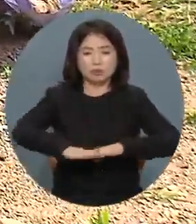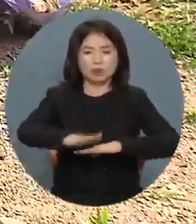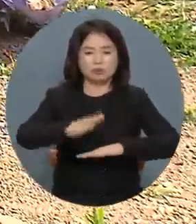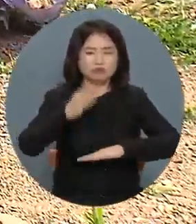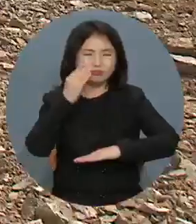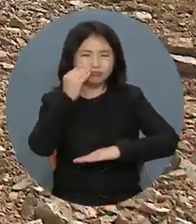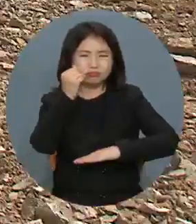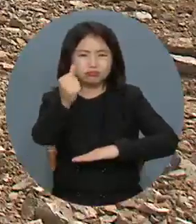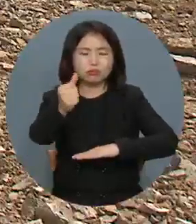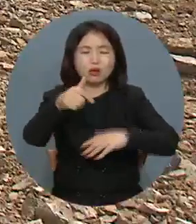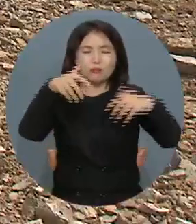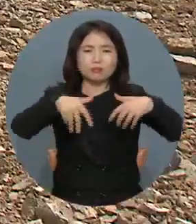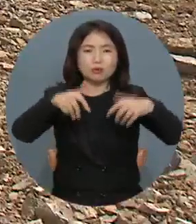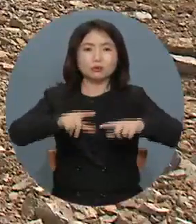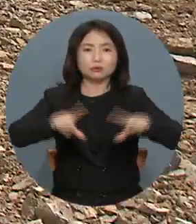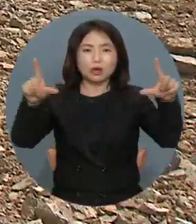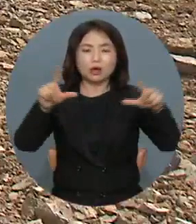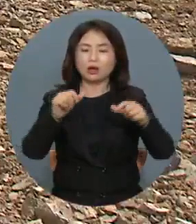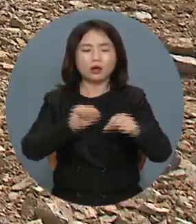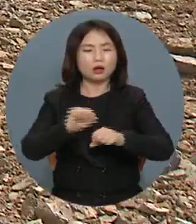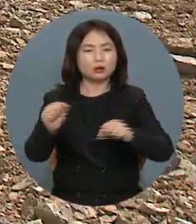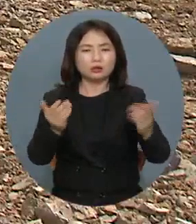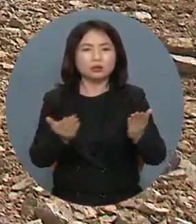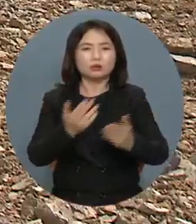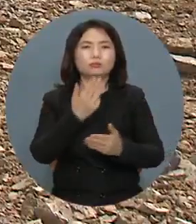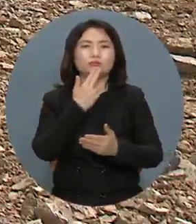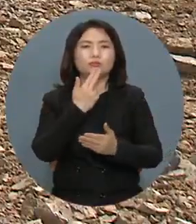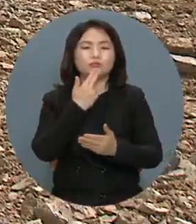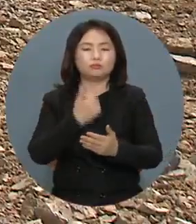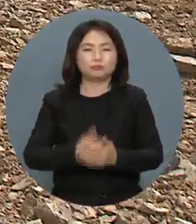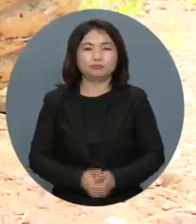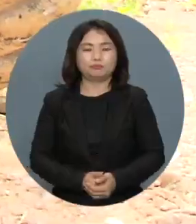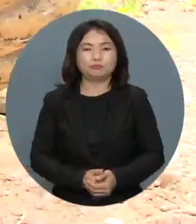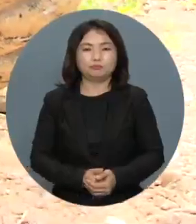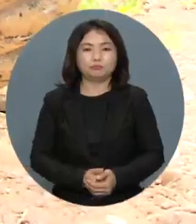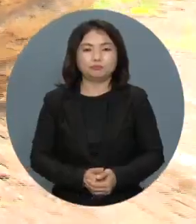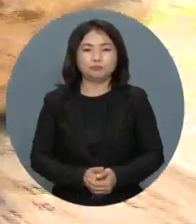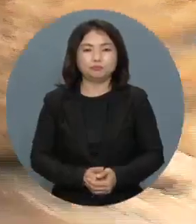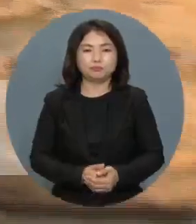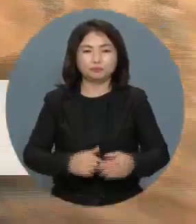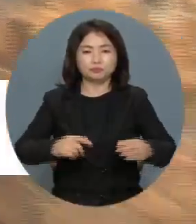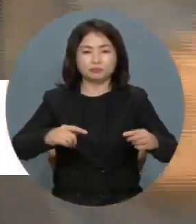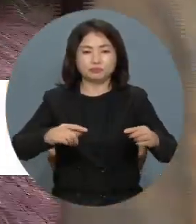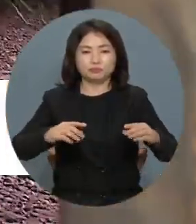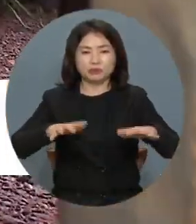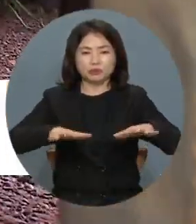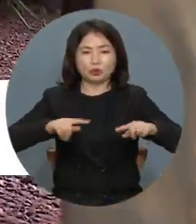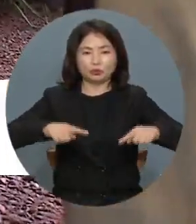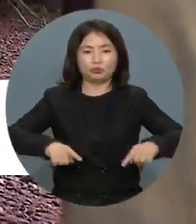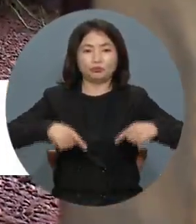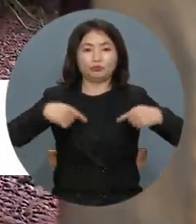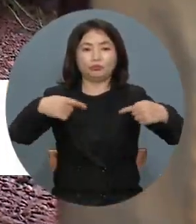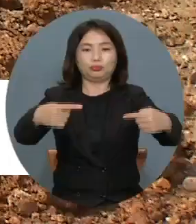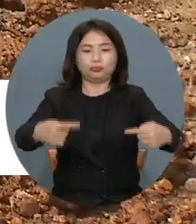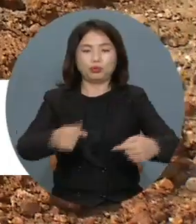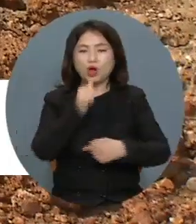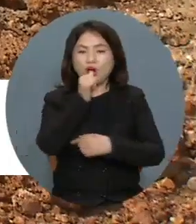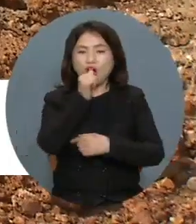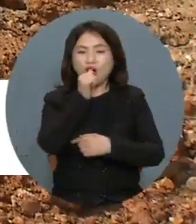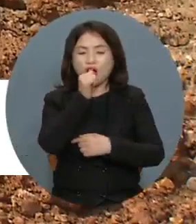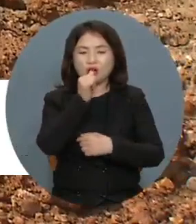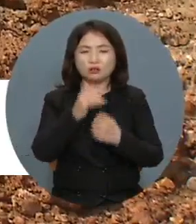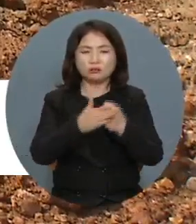미끄러워 보통 비가 오는 날엔 가동하지 않았던 것으로 알려졌습니다. 신속도로가 앞에 쇠무트 이렇게 돼 있는 부분이라 진행을